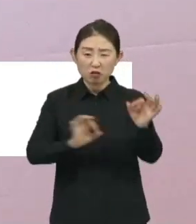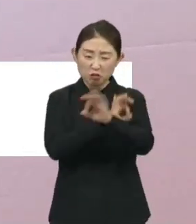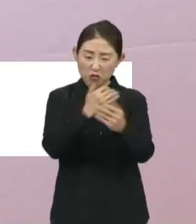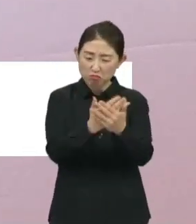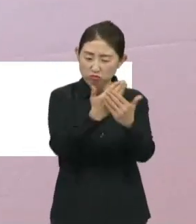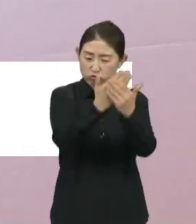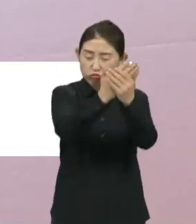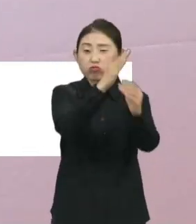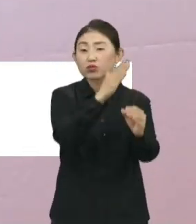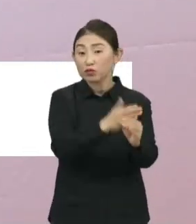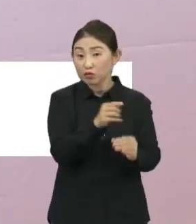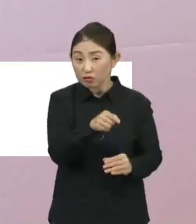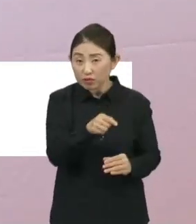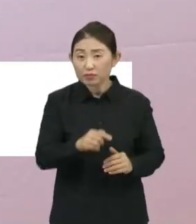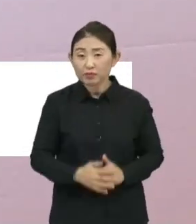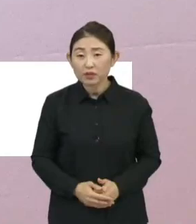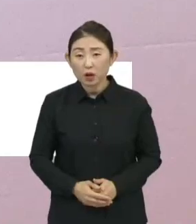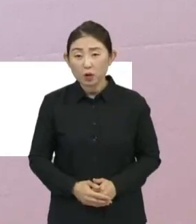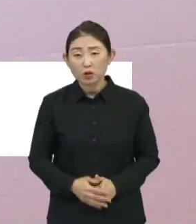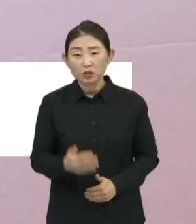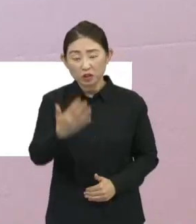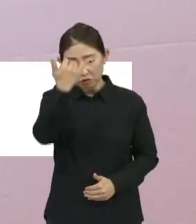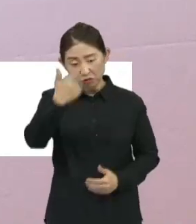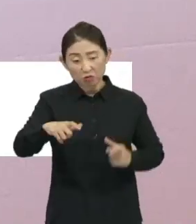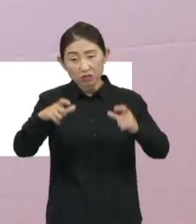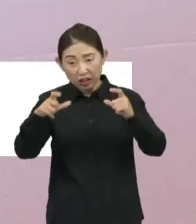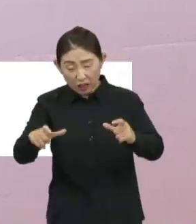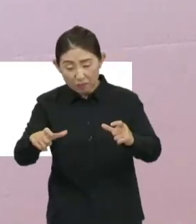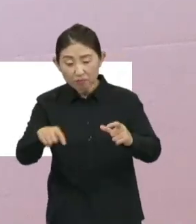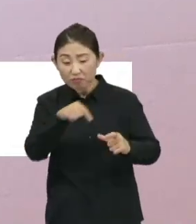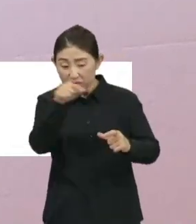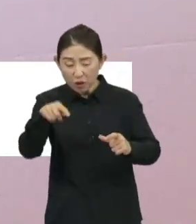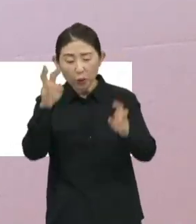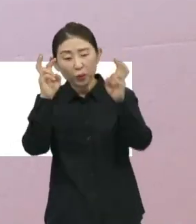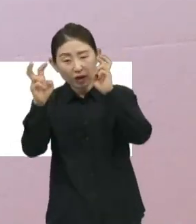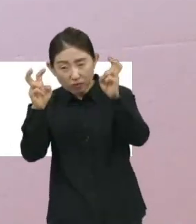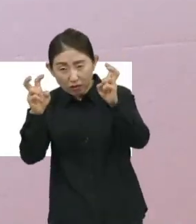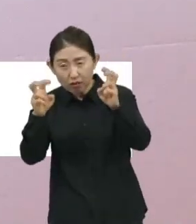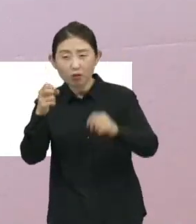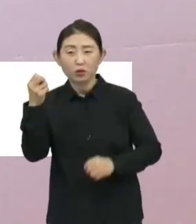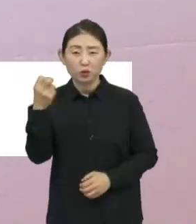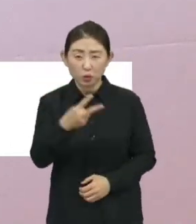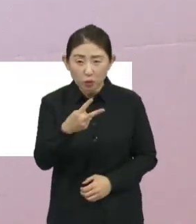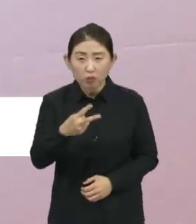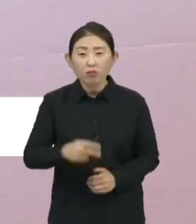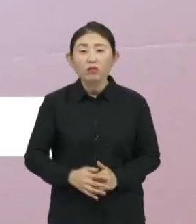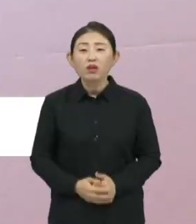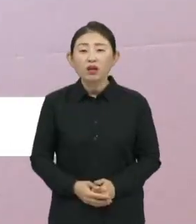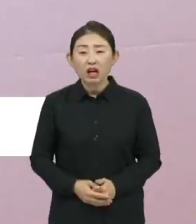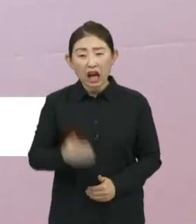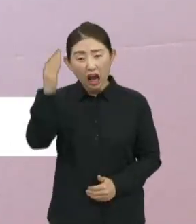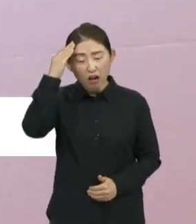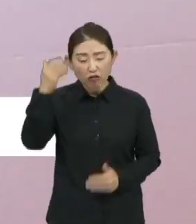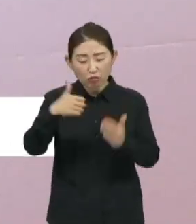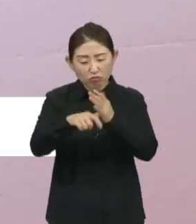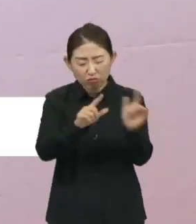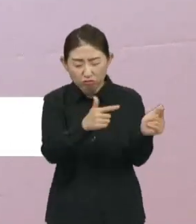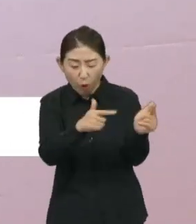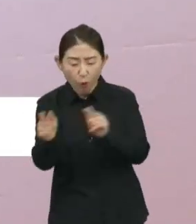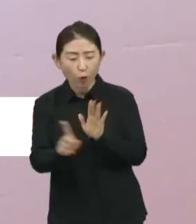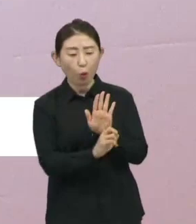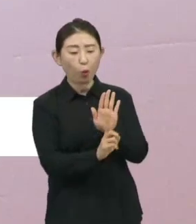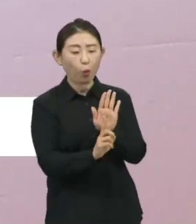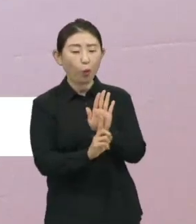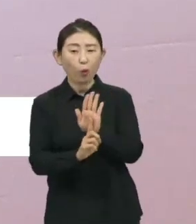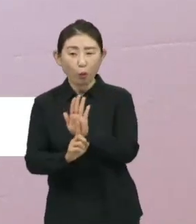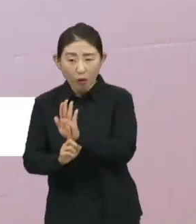중심지로 부상을 하고 있습니다. 이곳에서 우리 충남의 기업뿐만 아니라 한국의 그런 상품들을